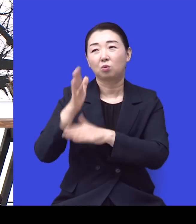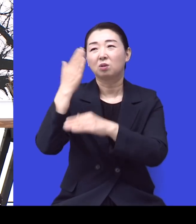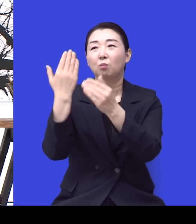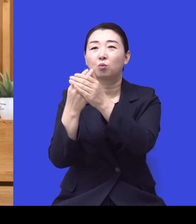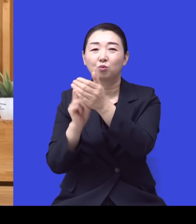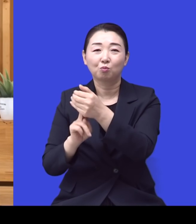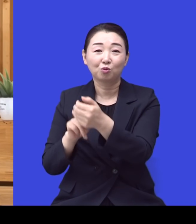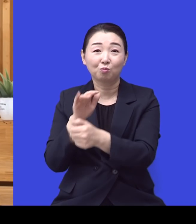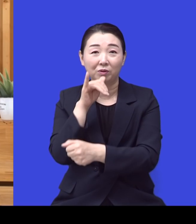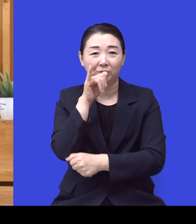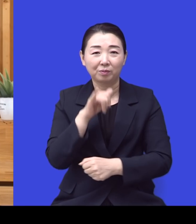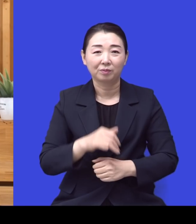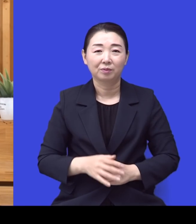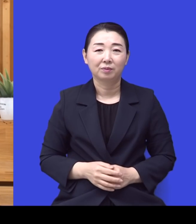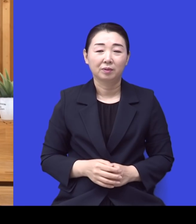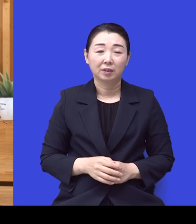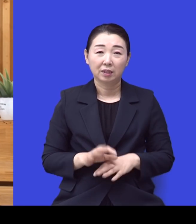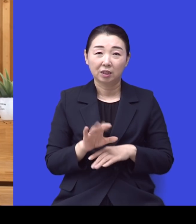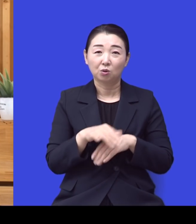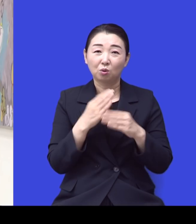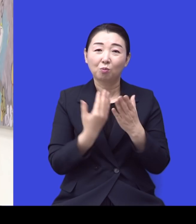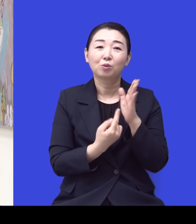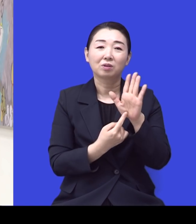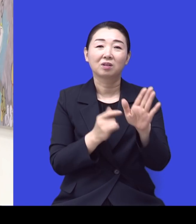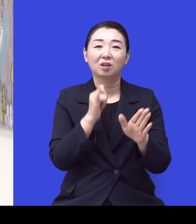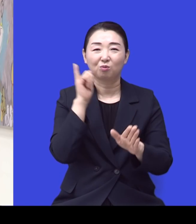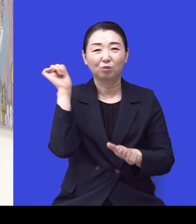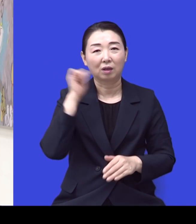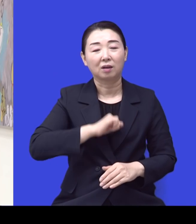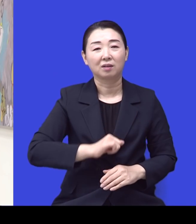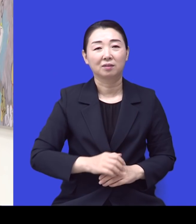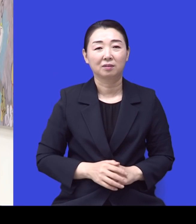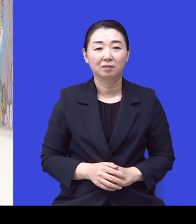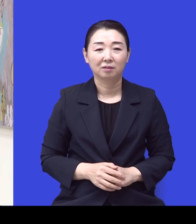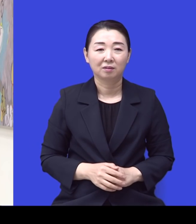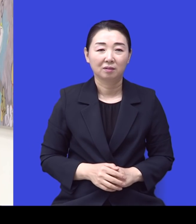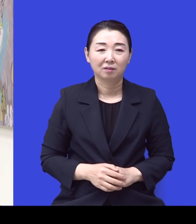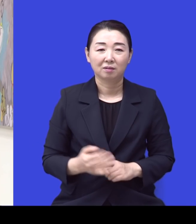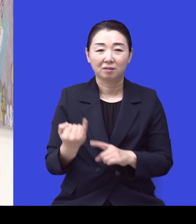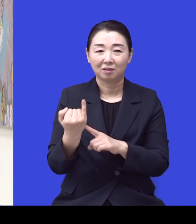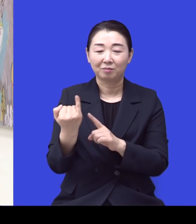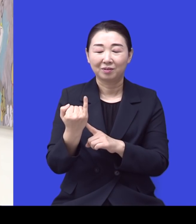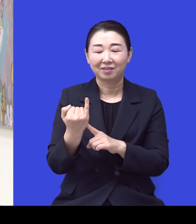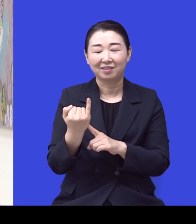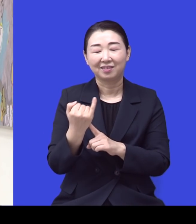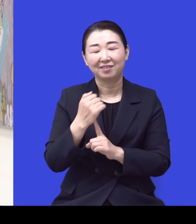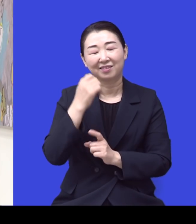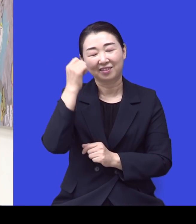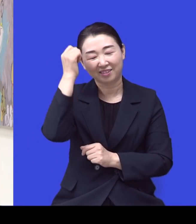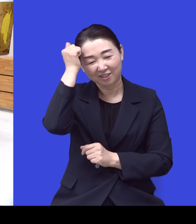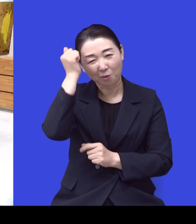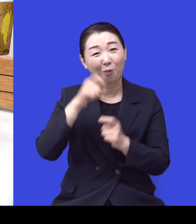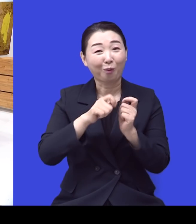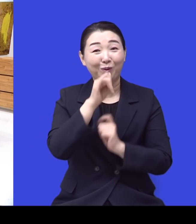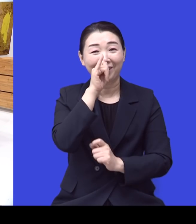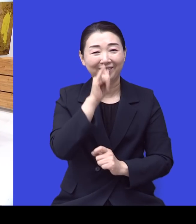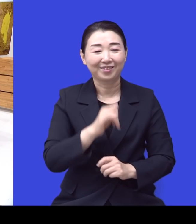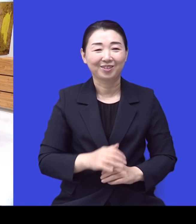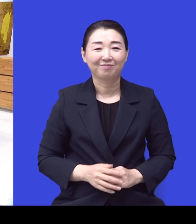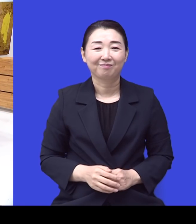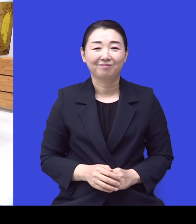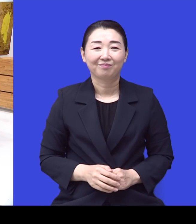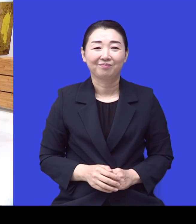가려 있지만 네, 맞습니다. 시골은 다 드러나는구나. 예. 그분이 참 오랫동안 기억남. 예. 그리고 또 뭐